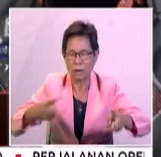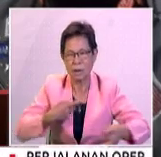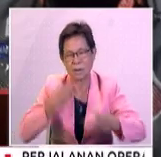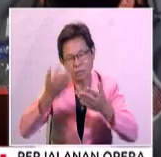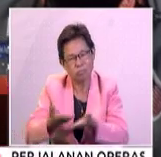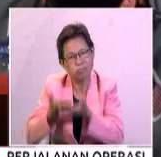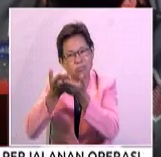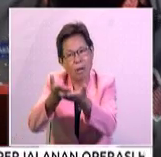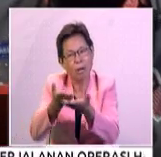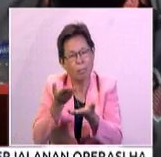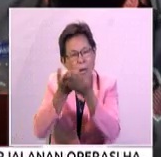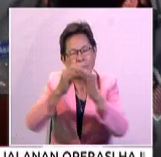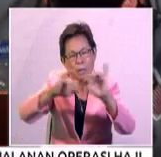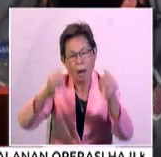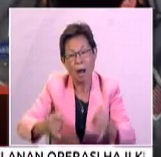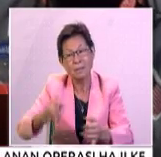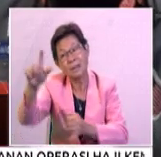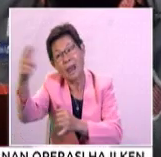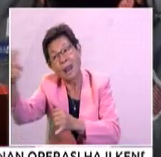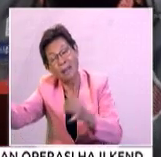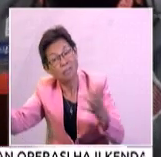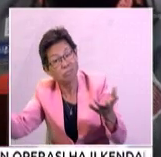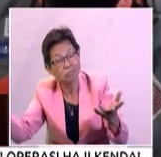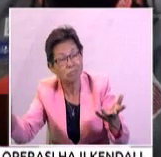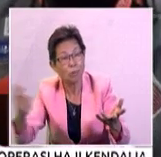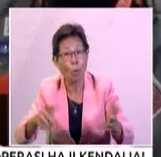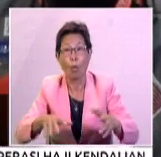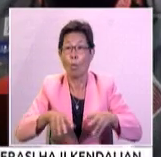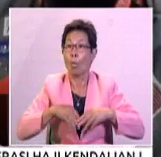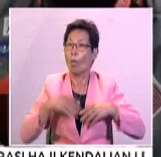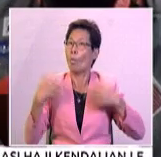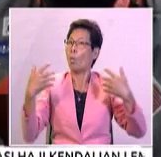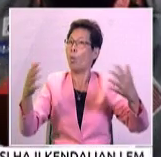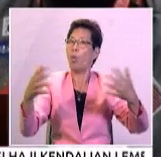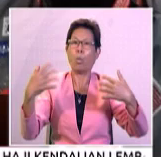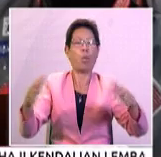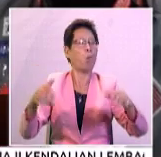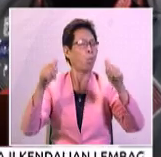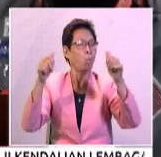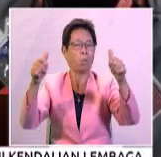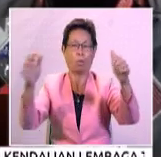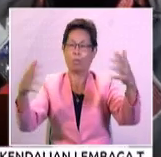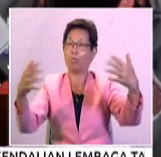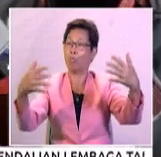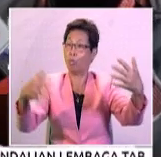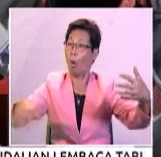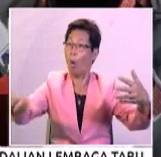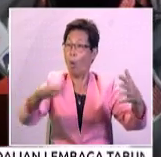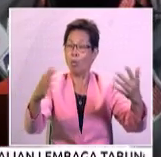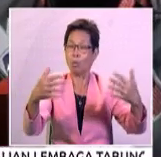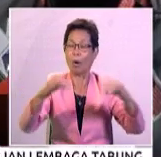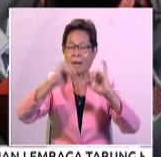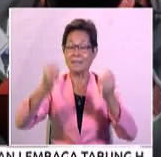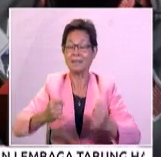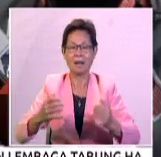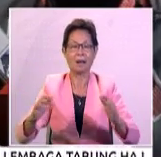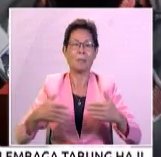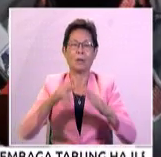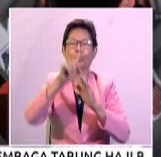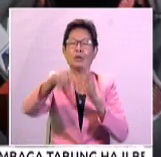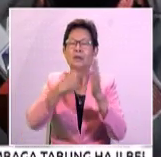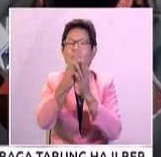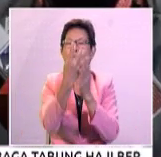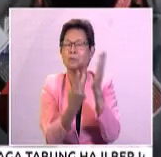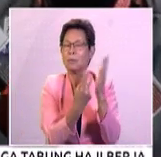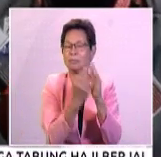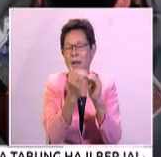kepada jemaah-jemaah yang lain, sambutannya amat menggalakkan. Jadi kita dalam masa 2 jam lebih